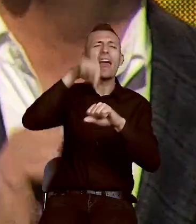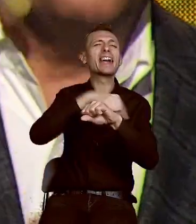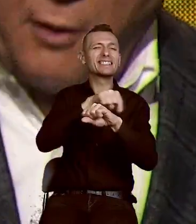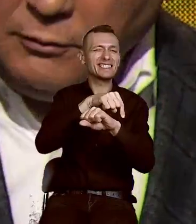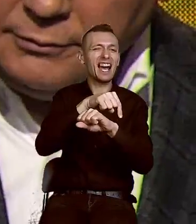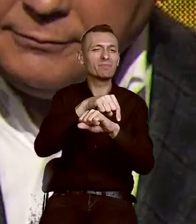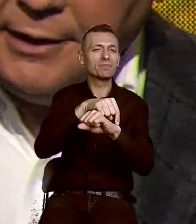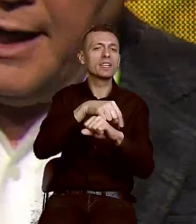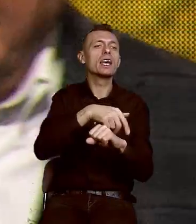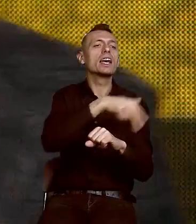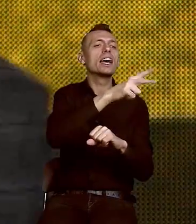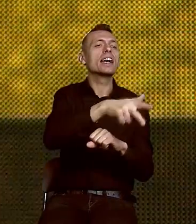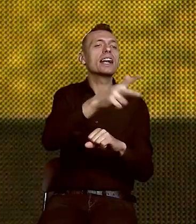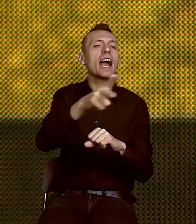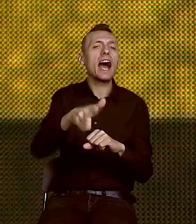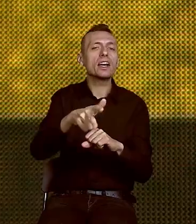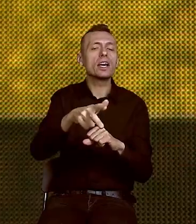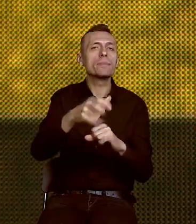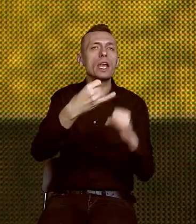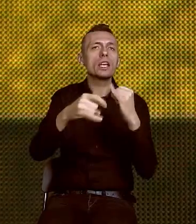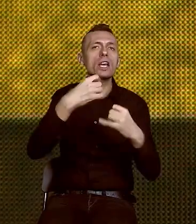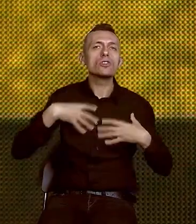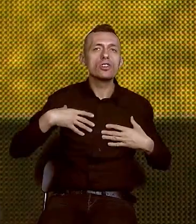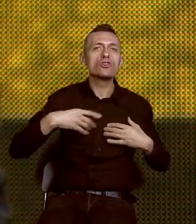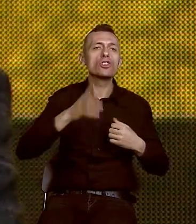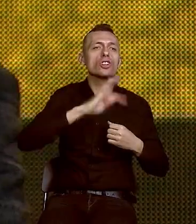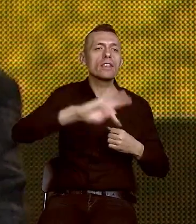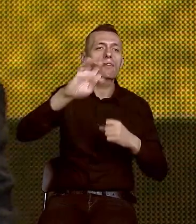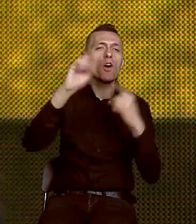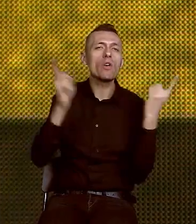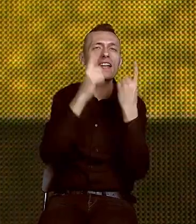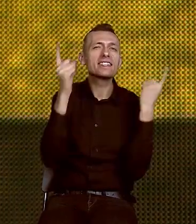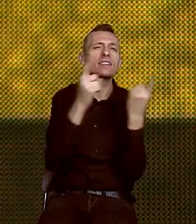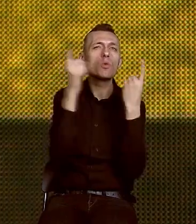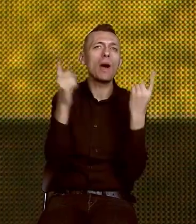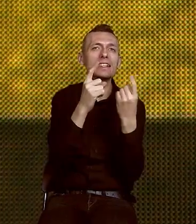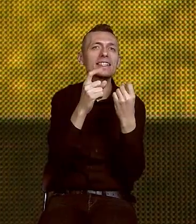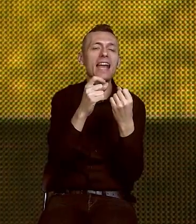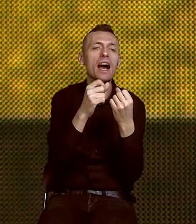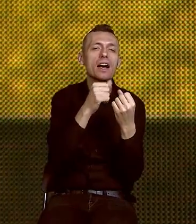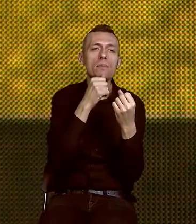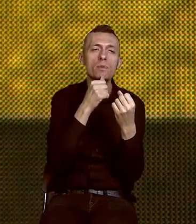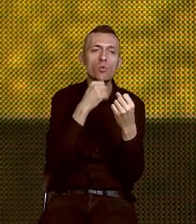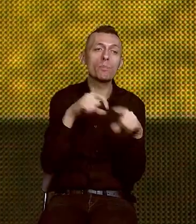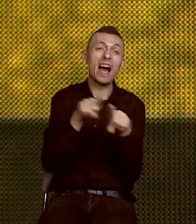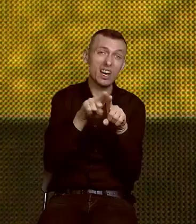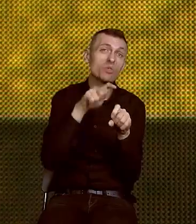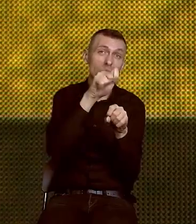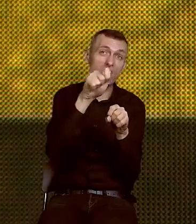zarówno próbą, jak i pokusą. Bo to, co Bóg posyła dla naszego